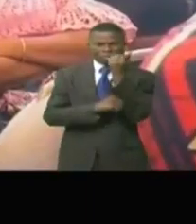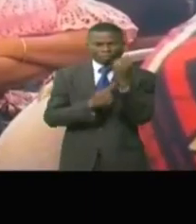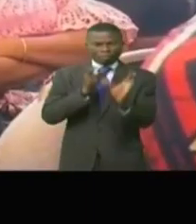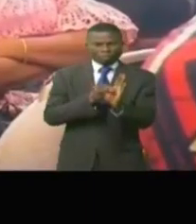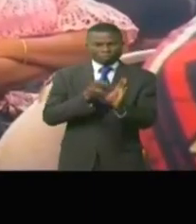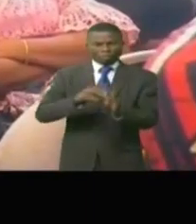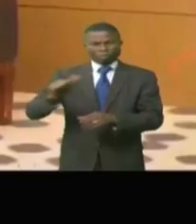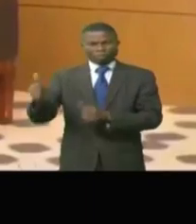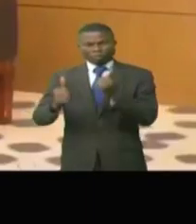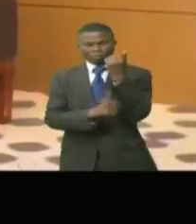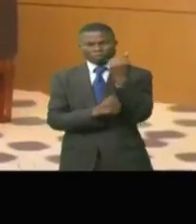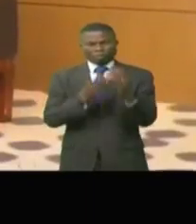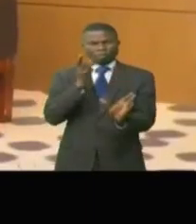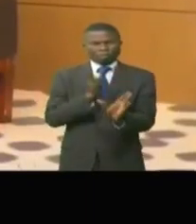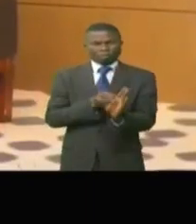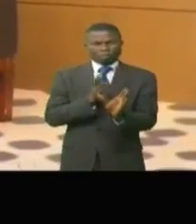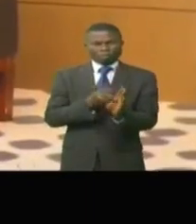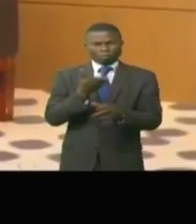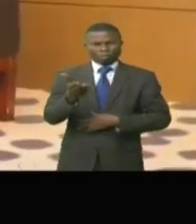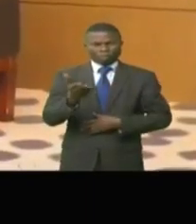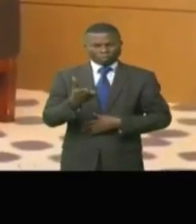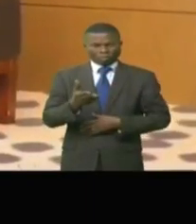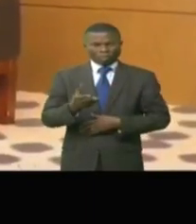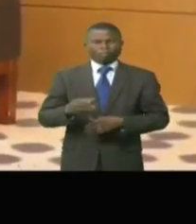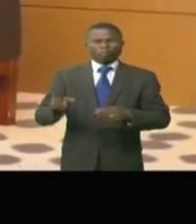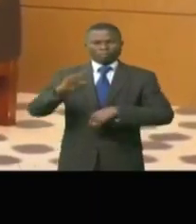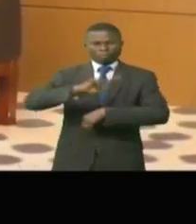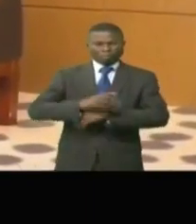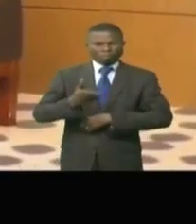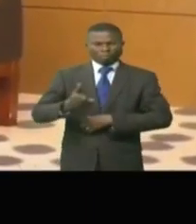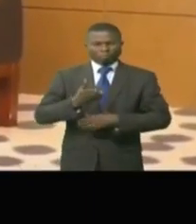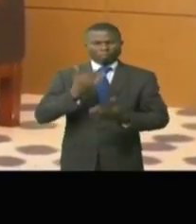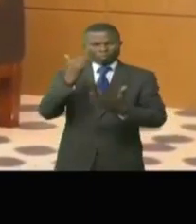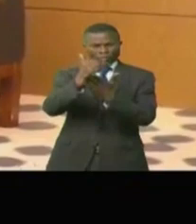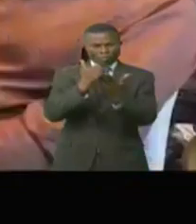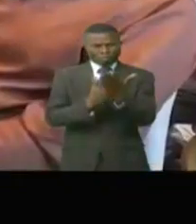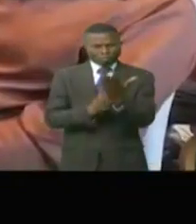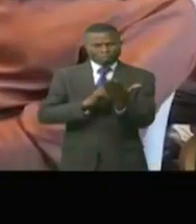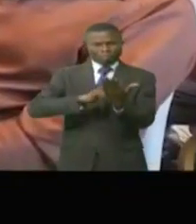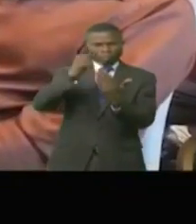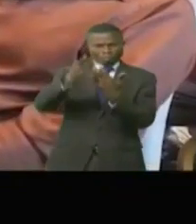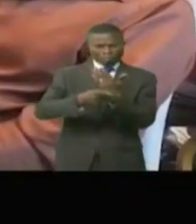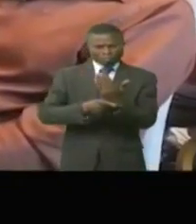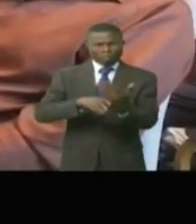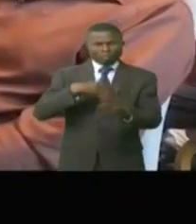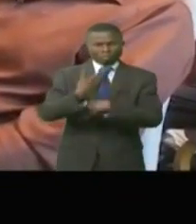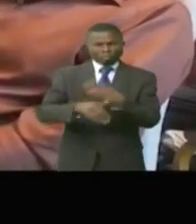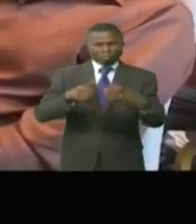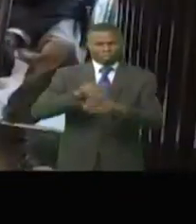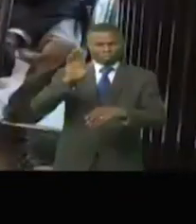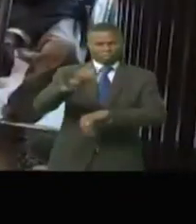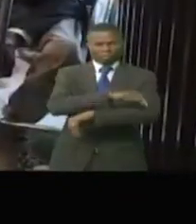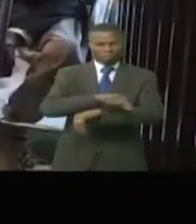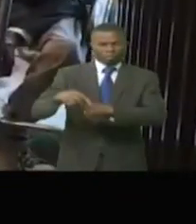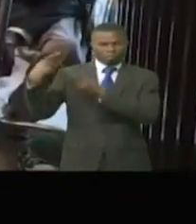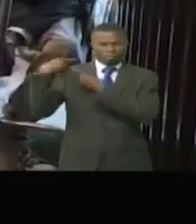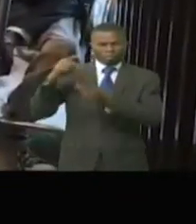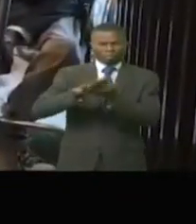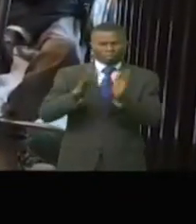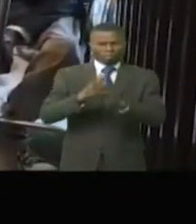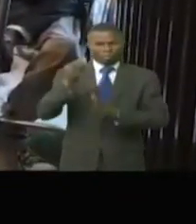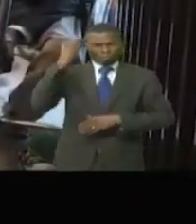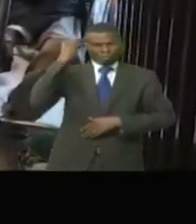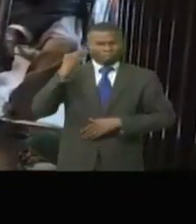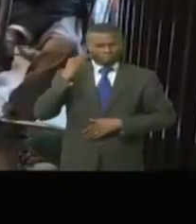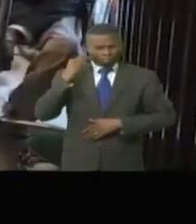et autres personnes vulnérables, a à l'occasion énuméré les différents projets matérialisés dans son ministère depuis sa nomination